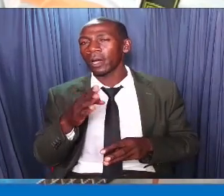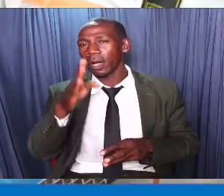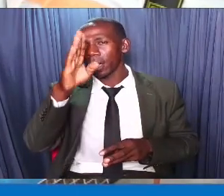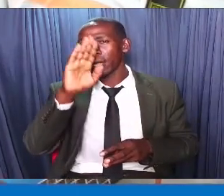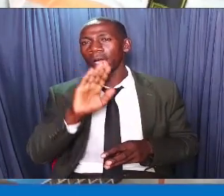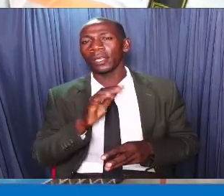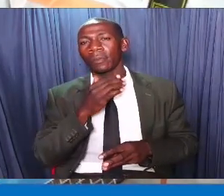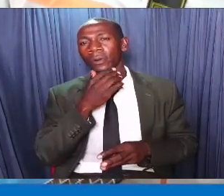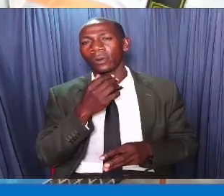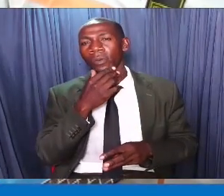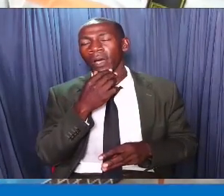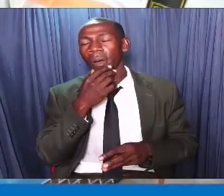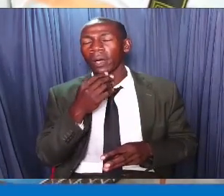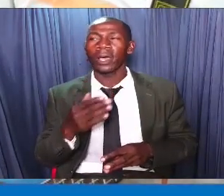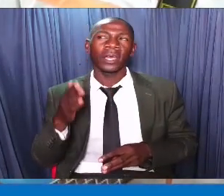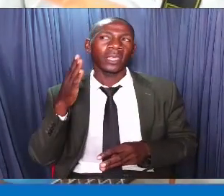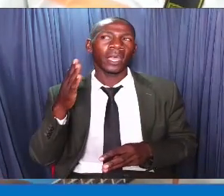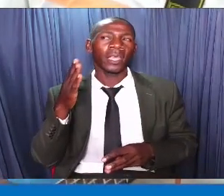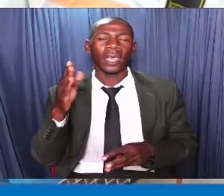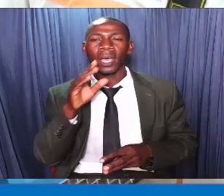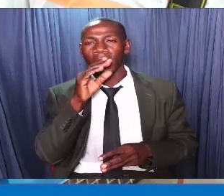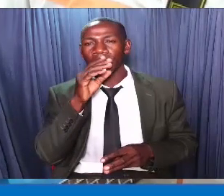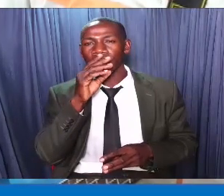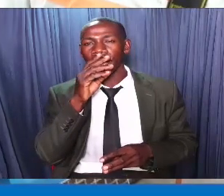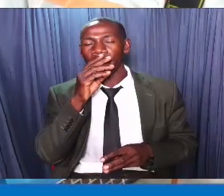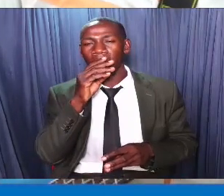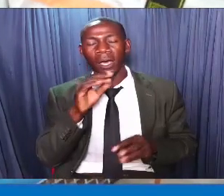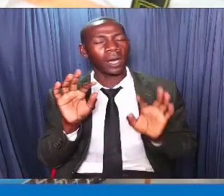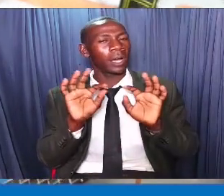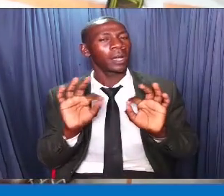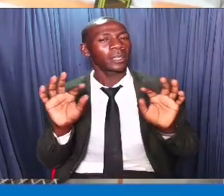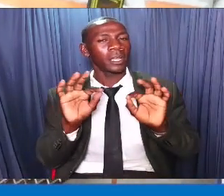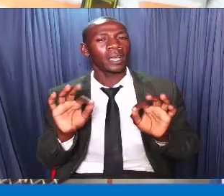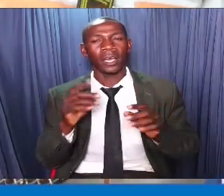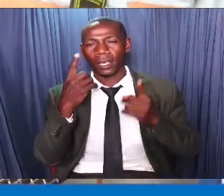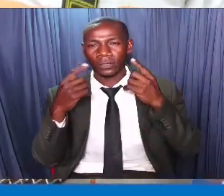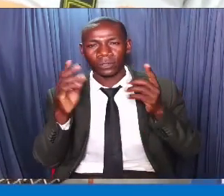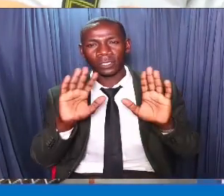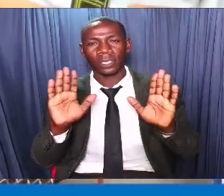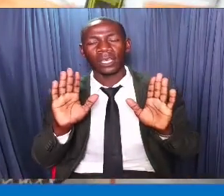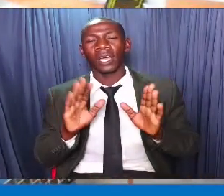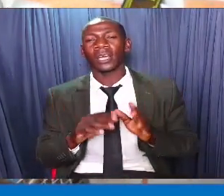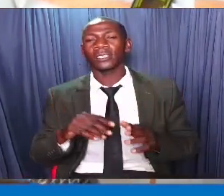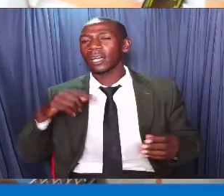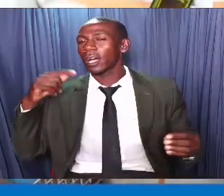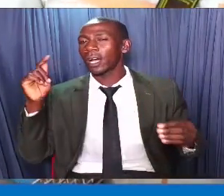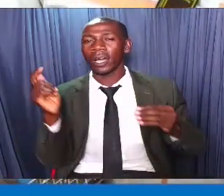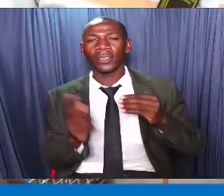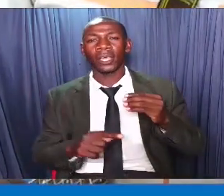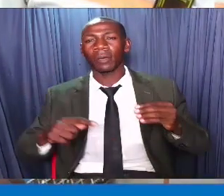alisema ni Mungu Baba, yeye alisema tena hajuti,